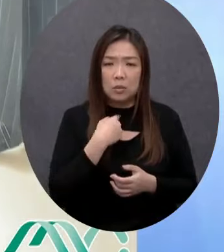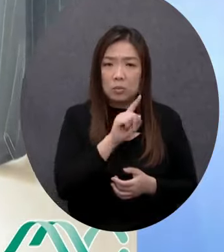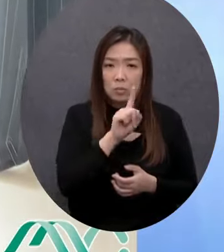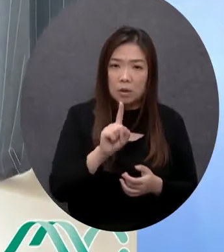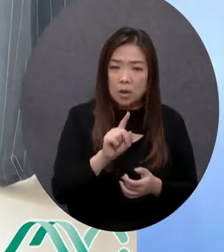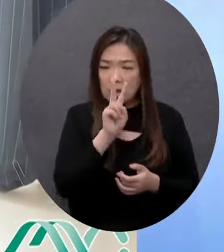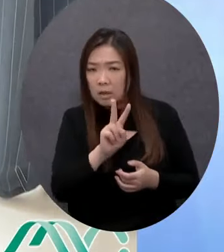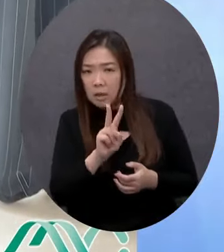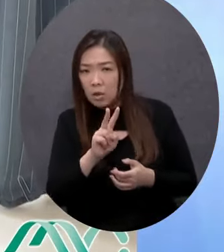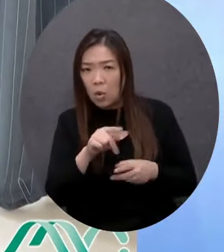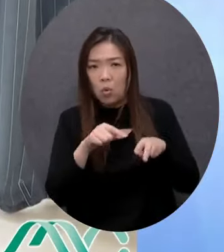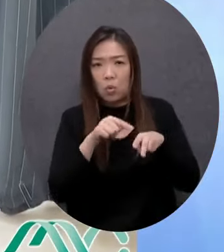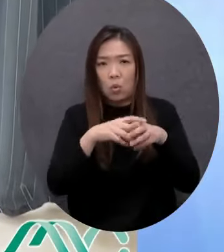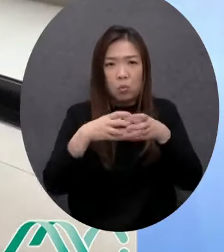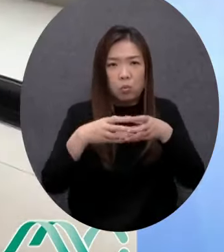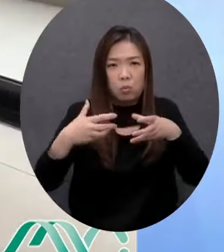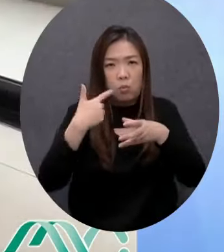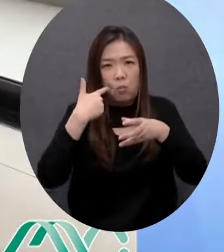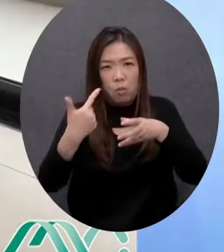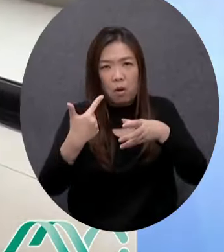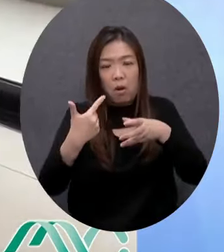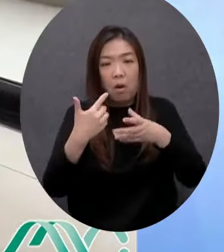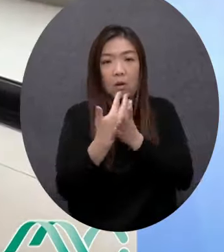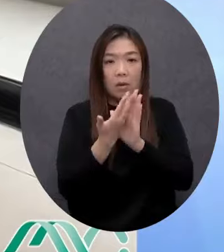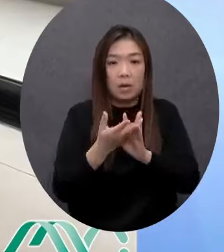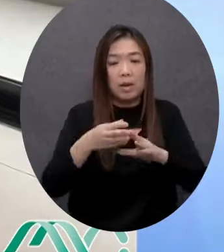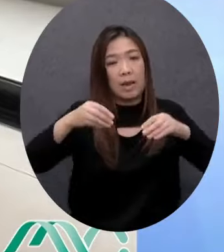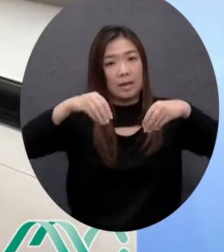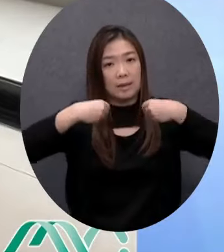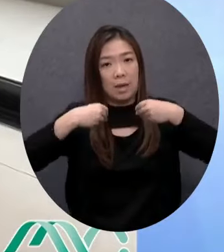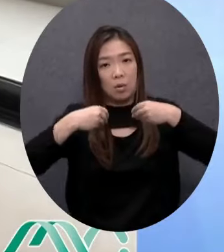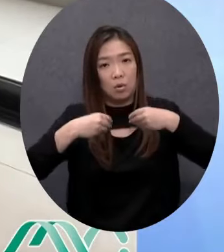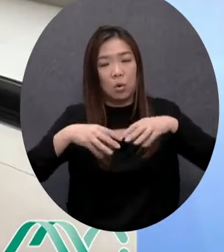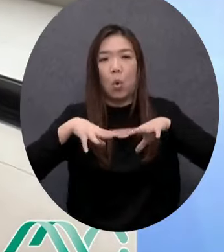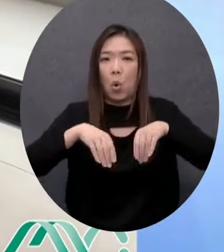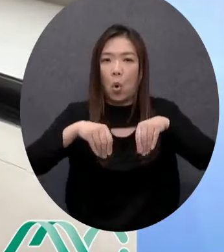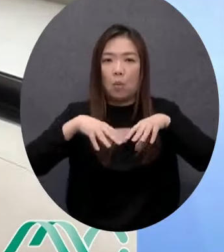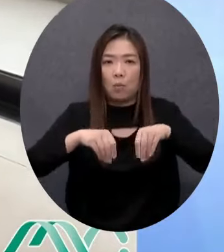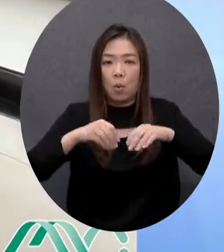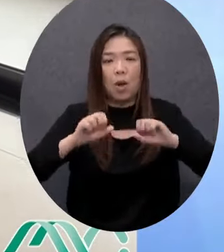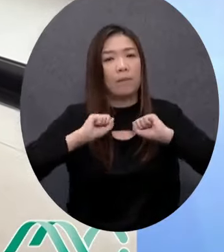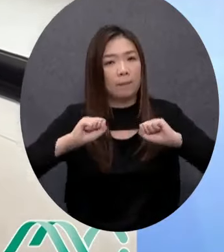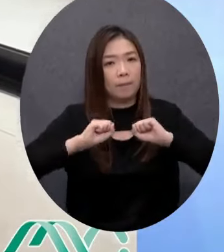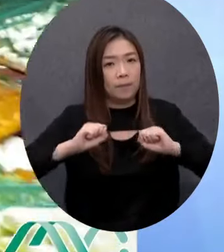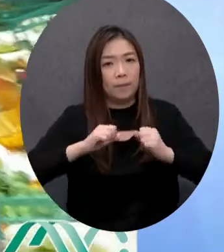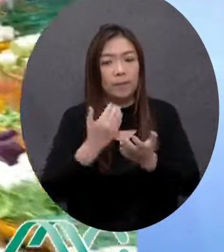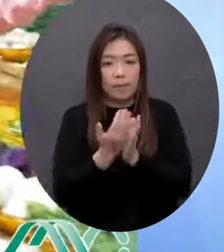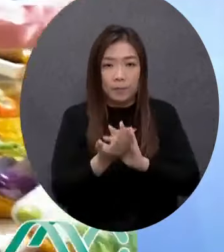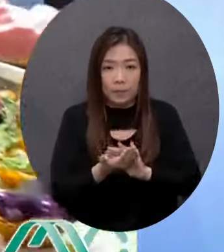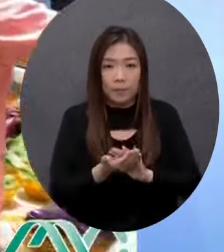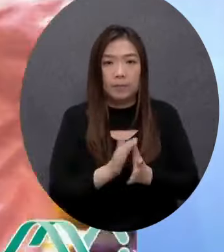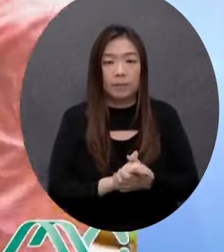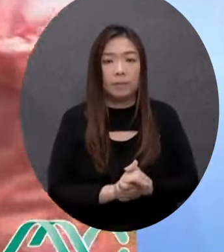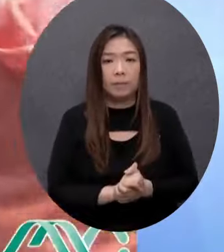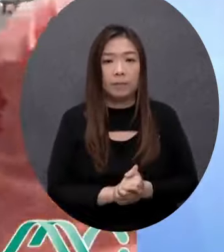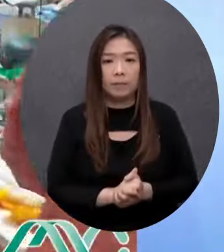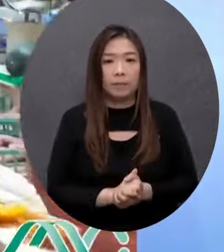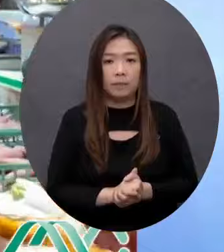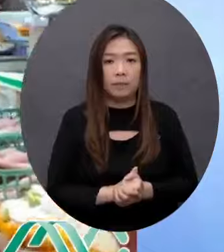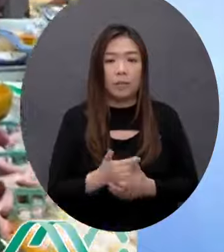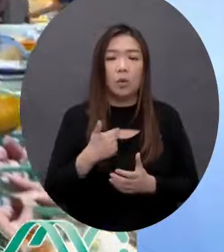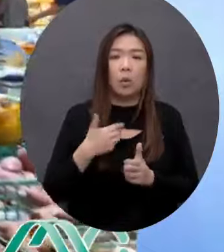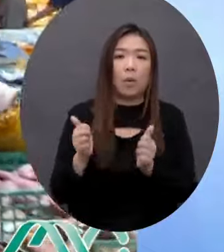我個腳腫得咁嚴重，教我做按摩啊、物理治療啊，咁但我都有朋